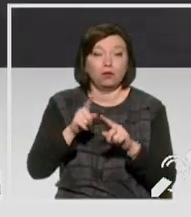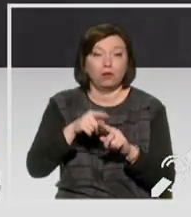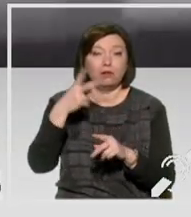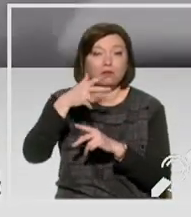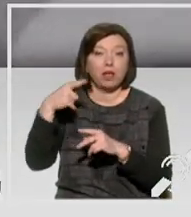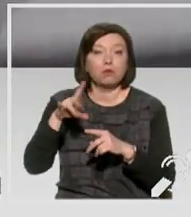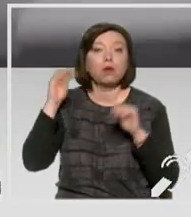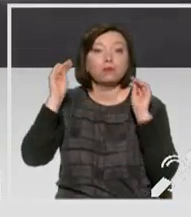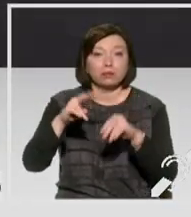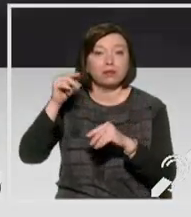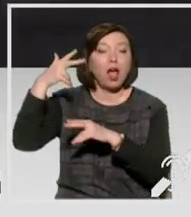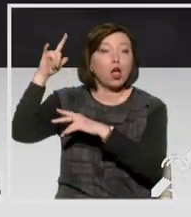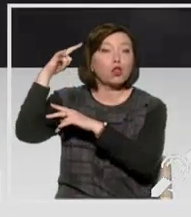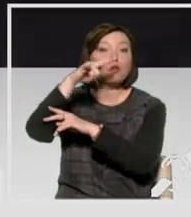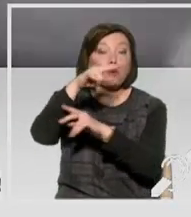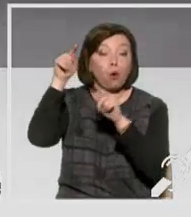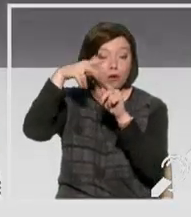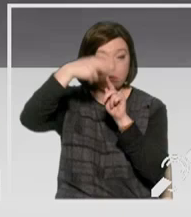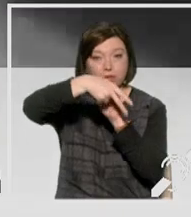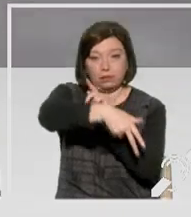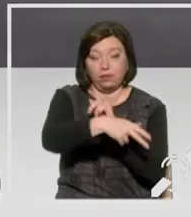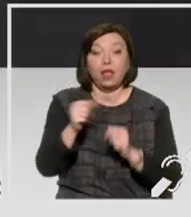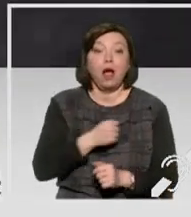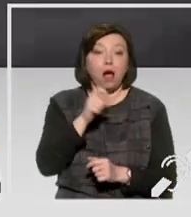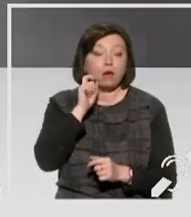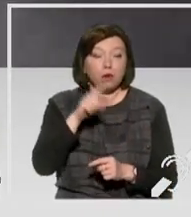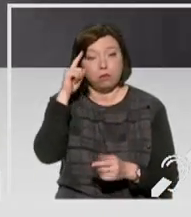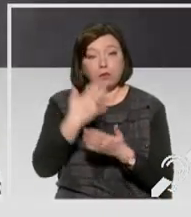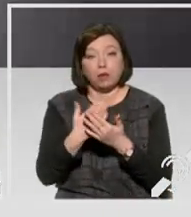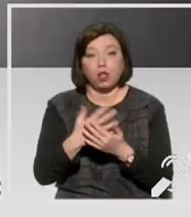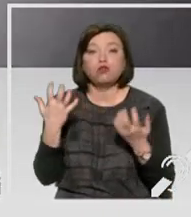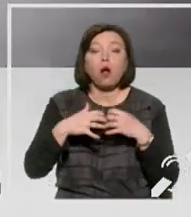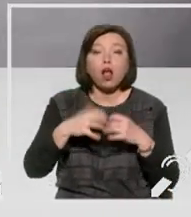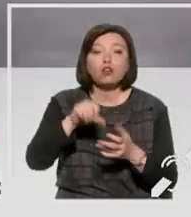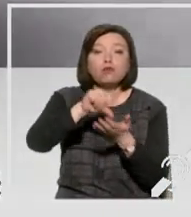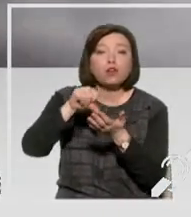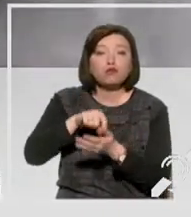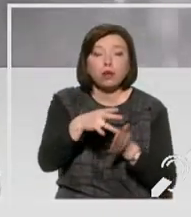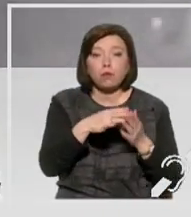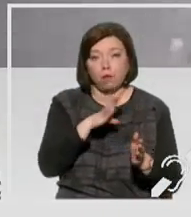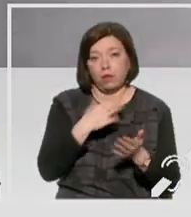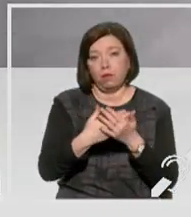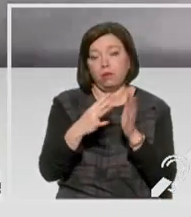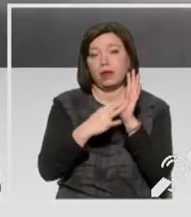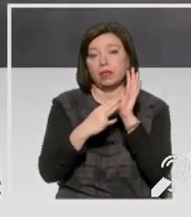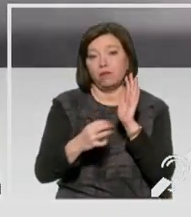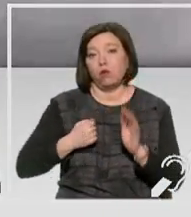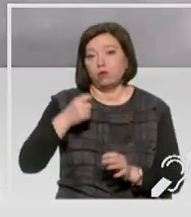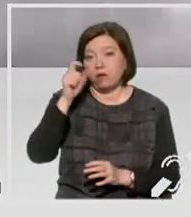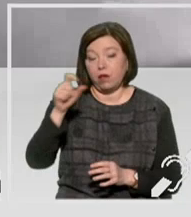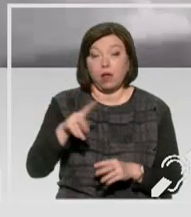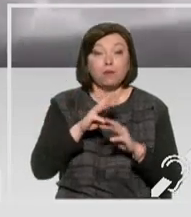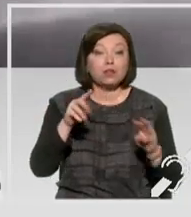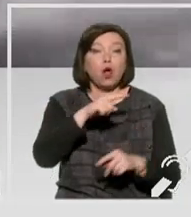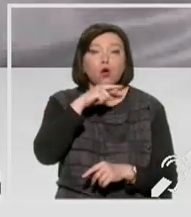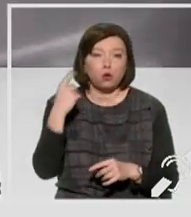video instalate pe dronele care au atacat nava. Armata ucraineană estimează că numărul membrilor echipajului era de aproape 90 de militari. Ministerul rus